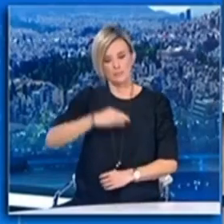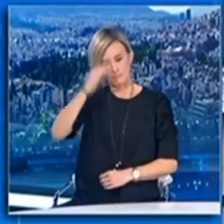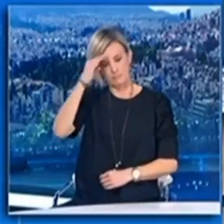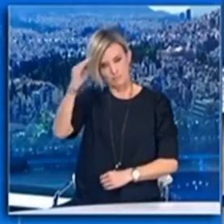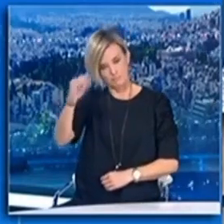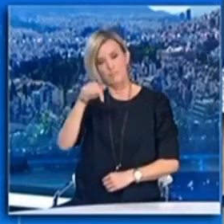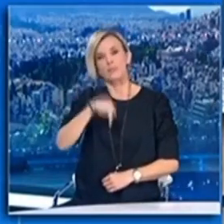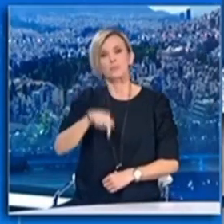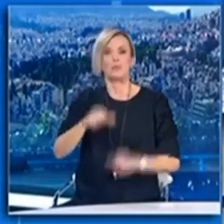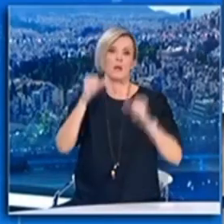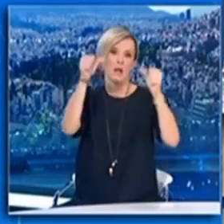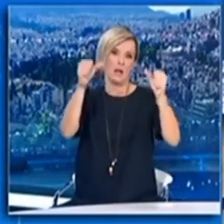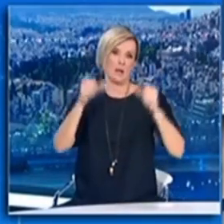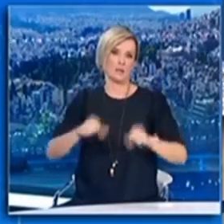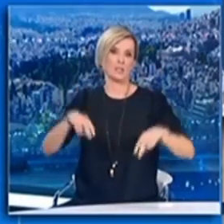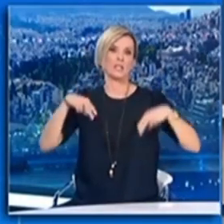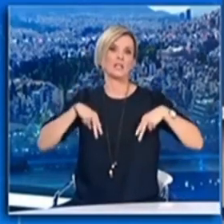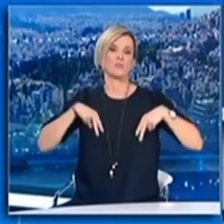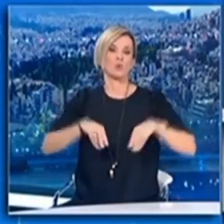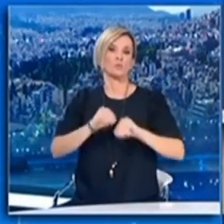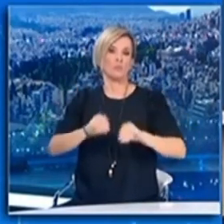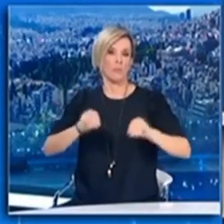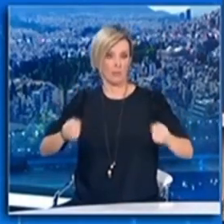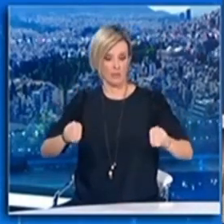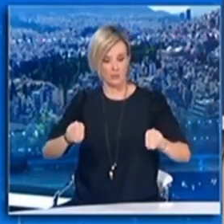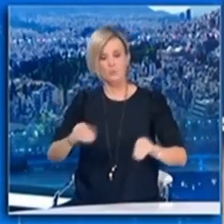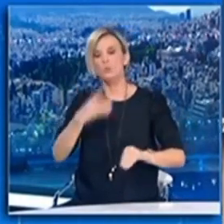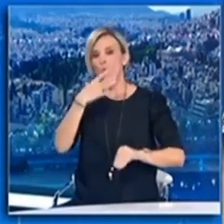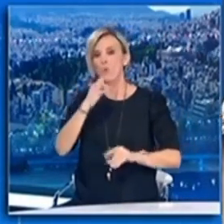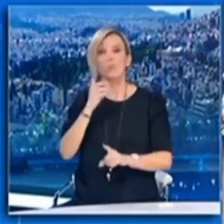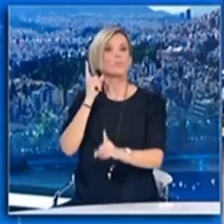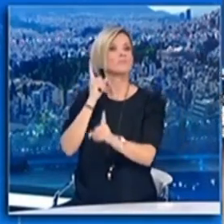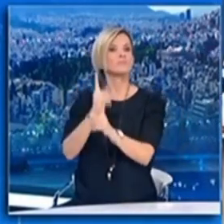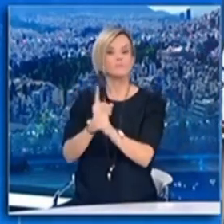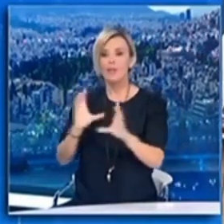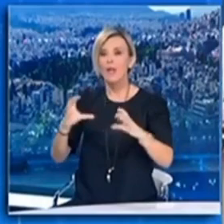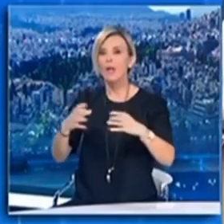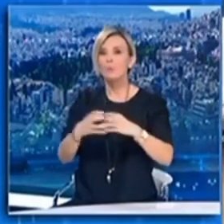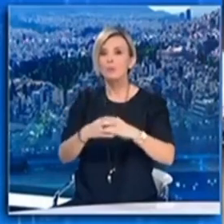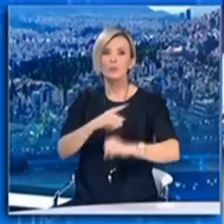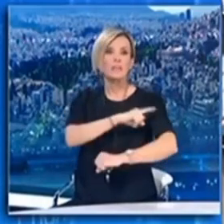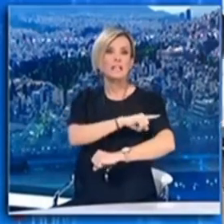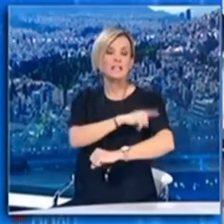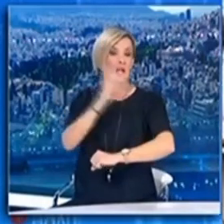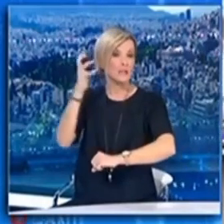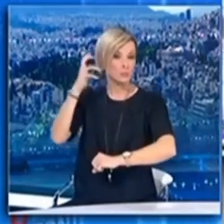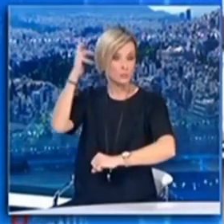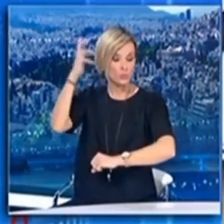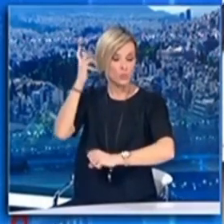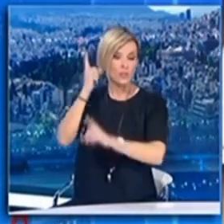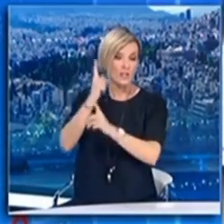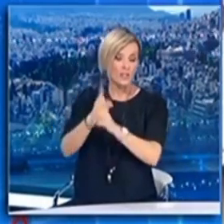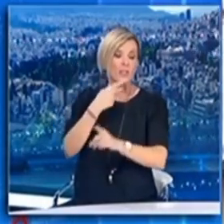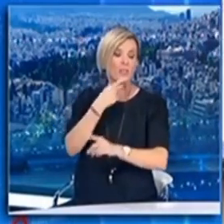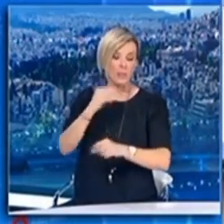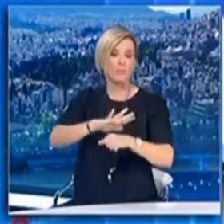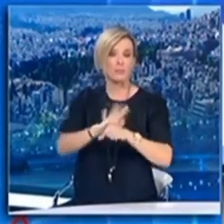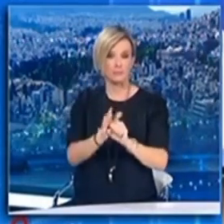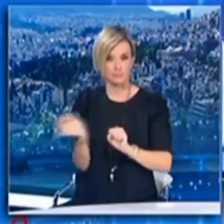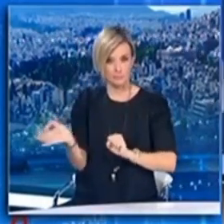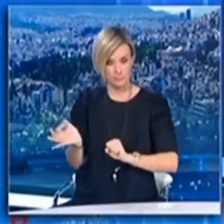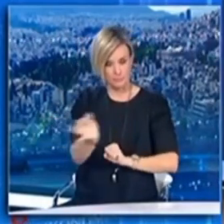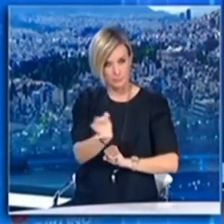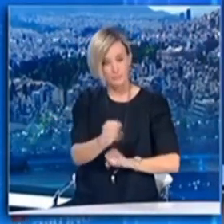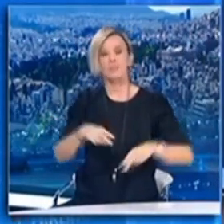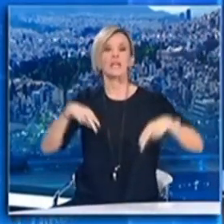Καλό μεσημέρι, κυρίες και κύριοι. Κατόπιν εισήγησης της Ειδικής Επιτροπής Λοιμοξιολόγων, Επιδημιολόγων, Ειδικών,